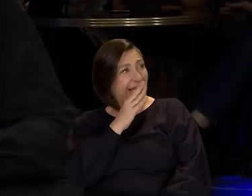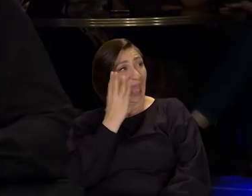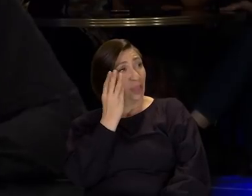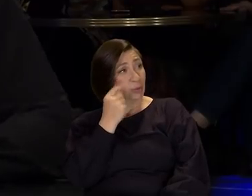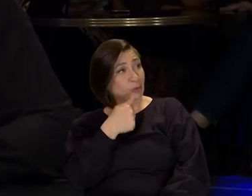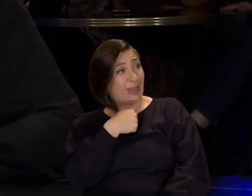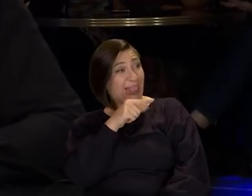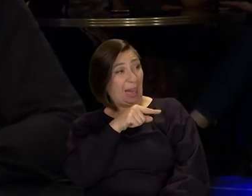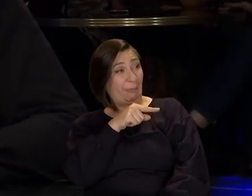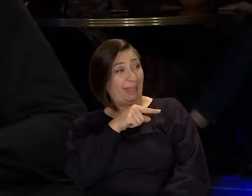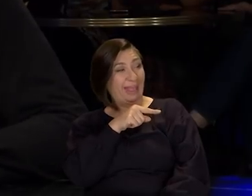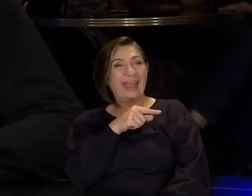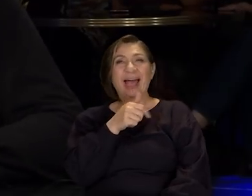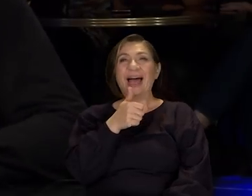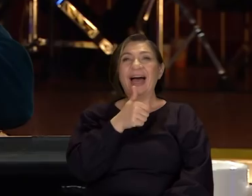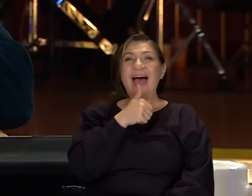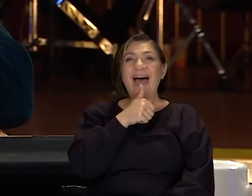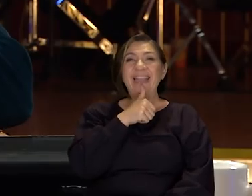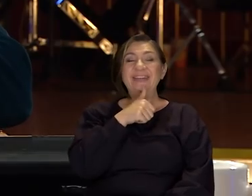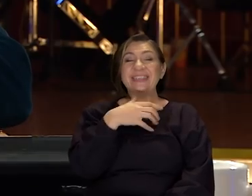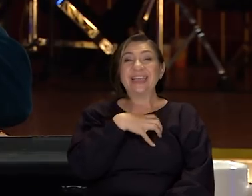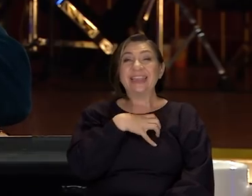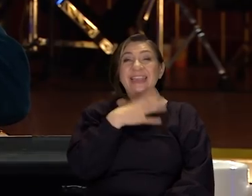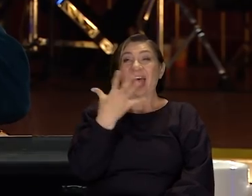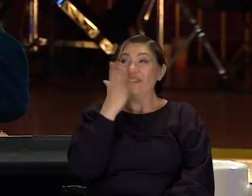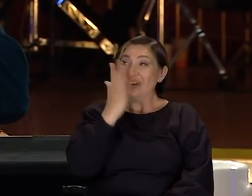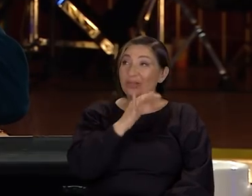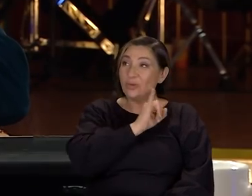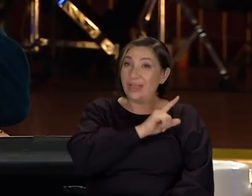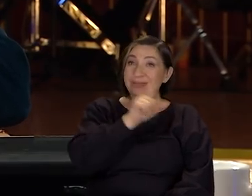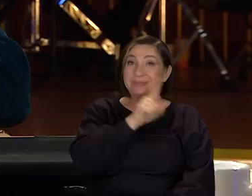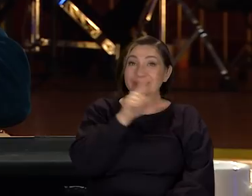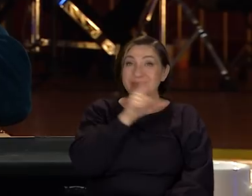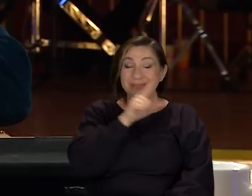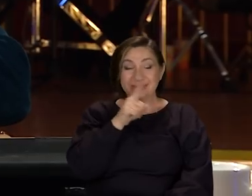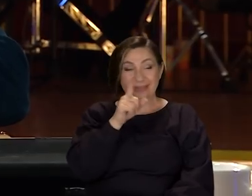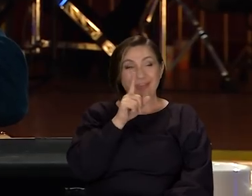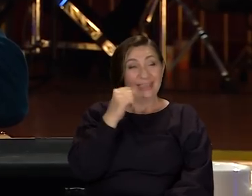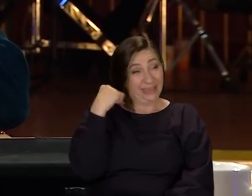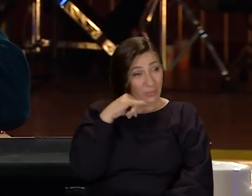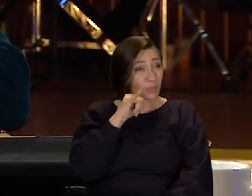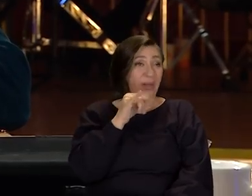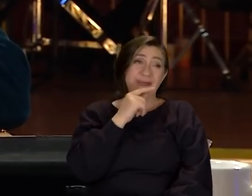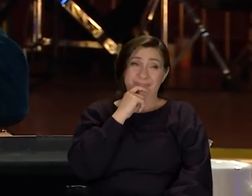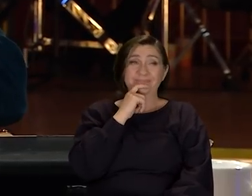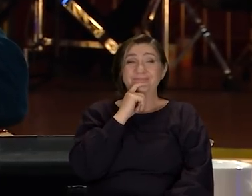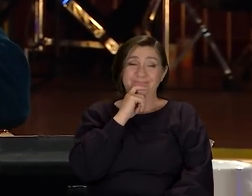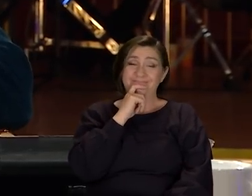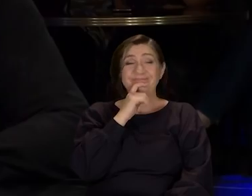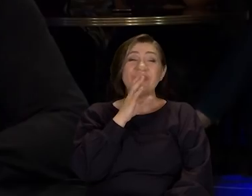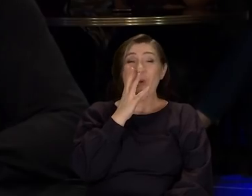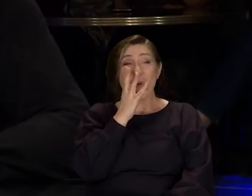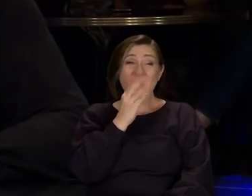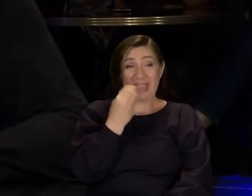mi? Ya. Şimdi adamın böyle. Adamın kendisinden daha sıklıkla, daha çok frekansa tuvalet. Yine mi tuvalet? Ne oldu? Daha